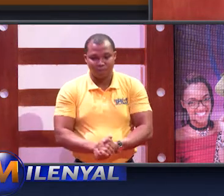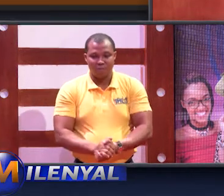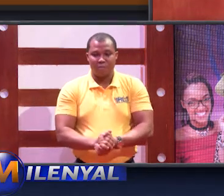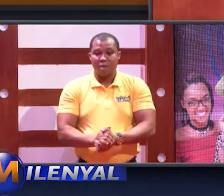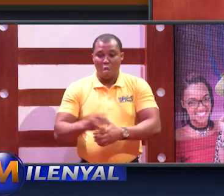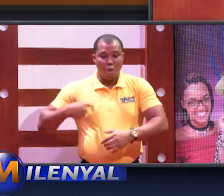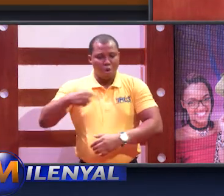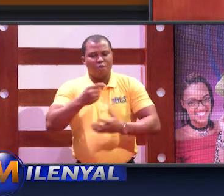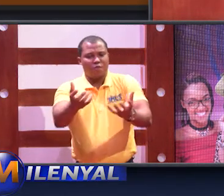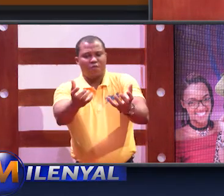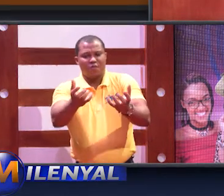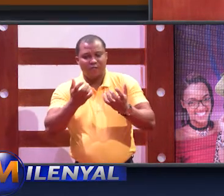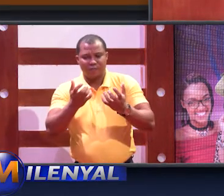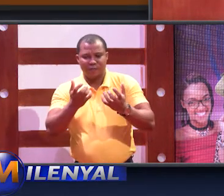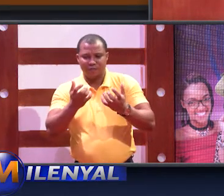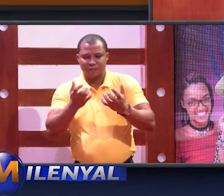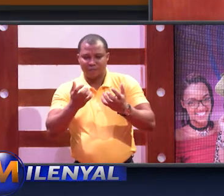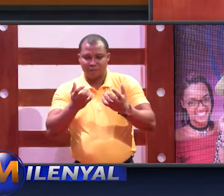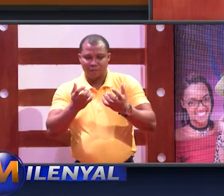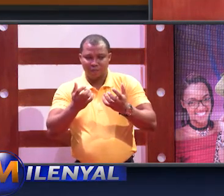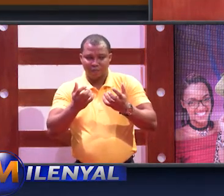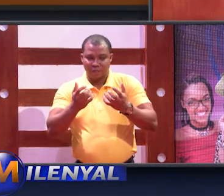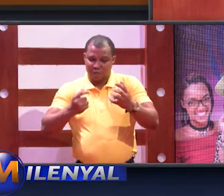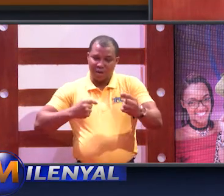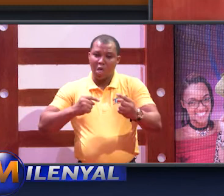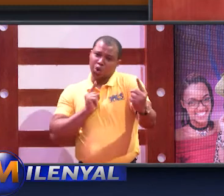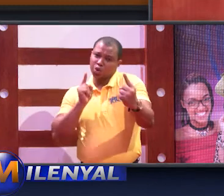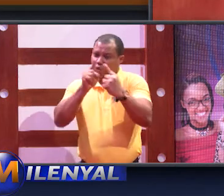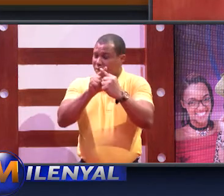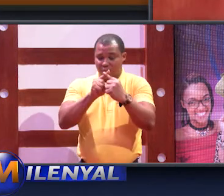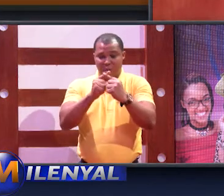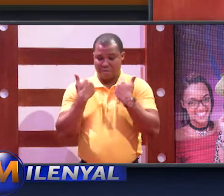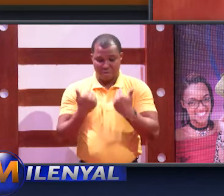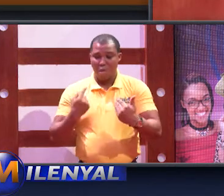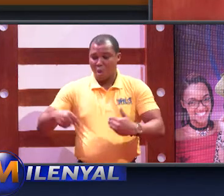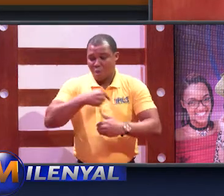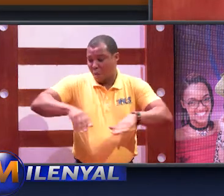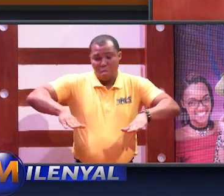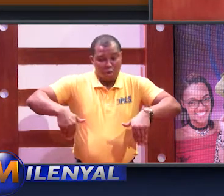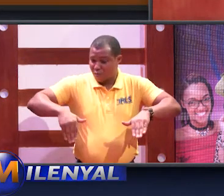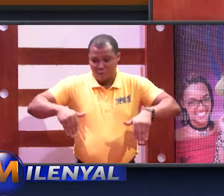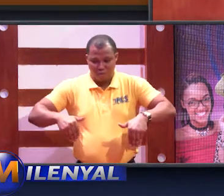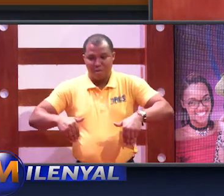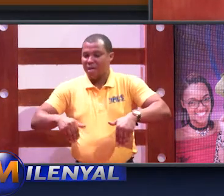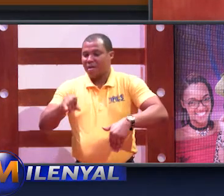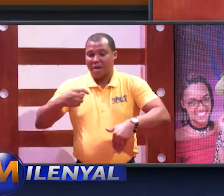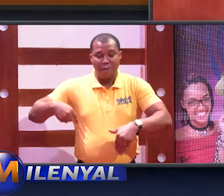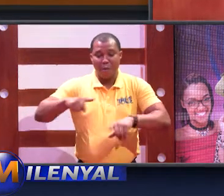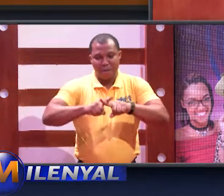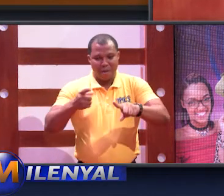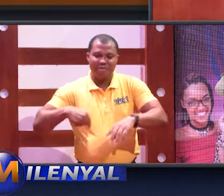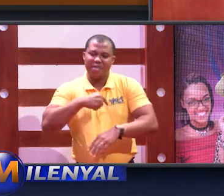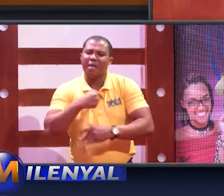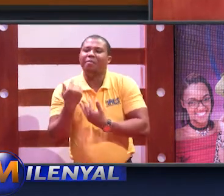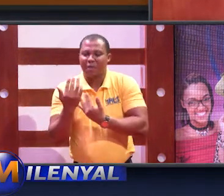nous voulons atteindre et que jusqu'à présent que nous pourquoi atteindre. C'est pas ni l'idée qui parle là. Idéo là,